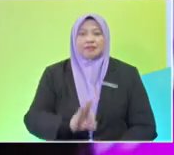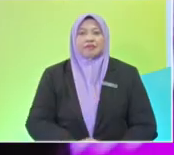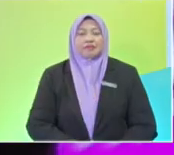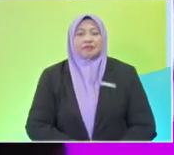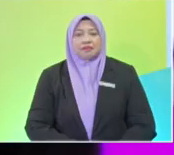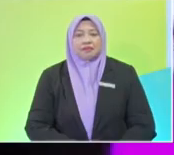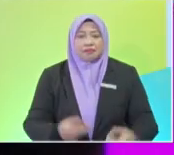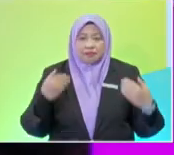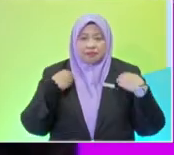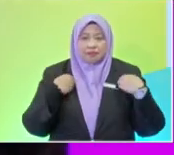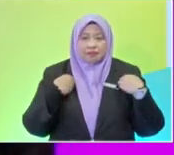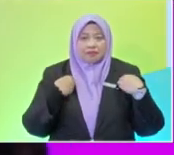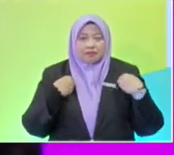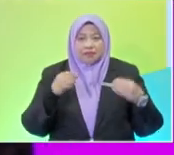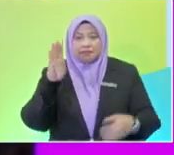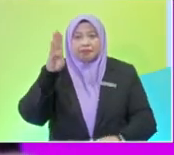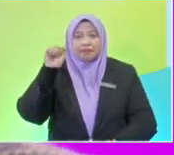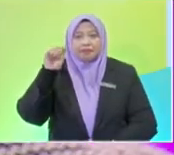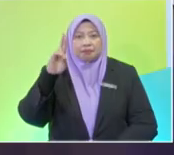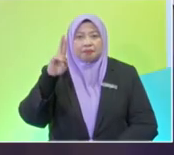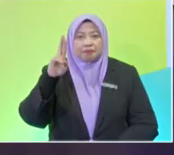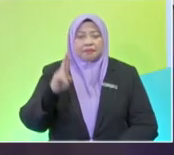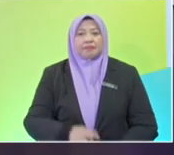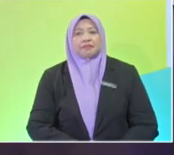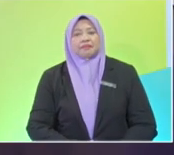Ada yang berbentuk Ball skip